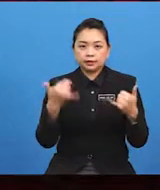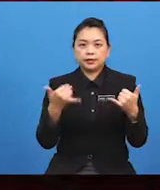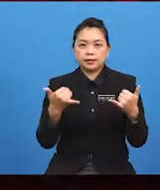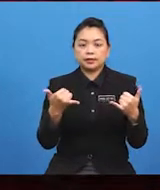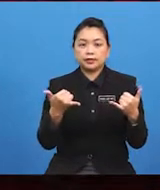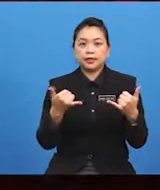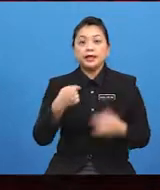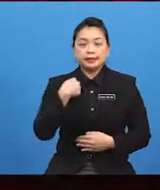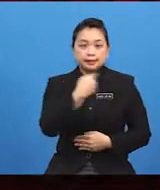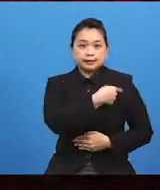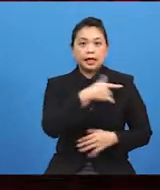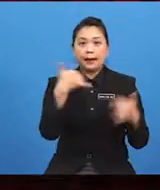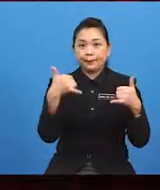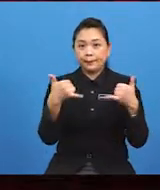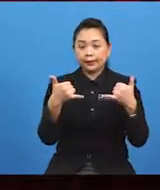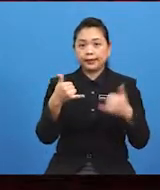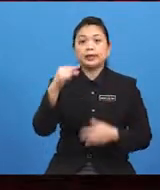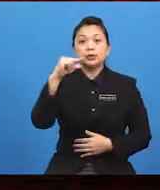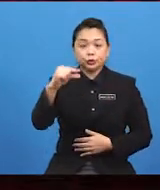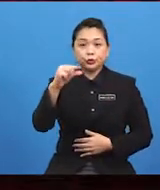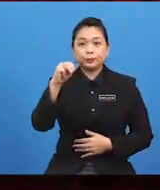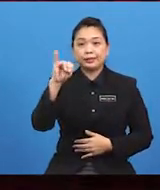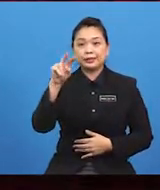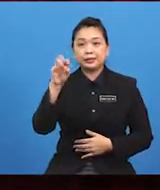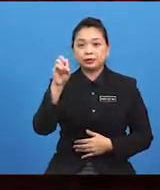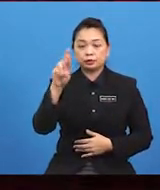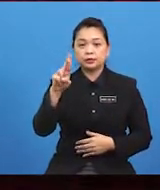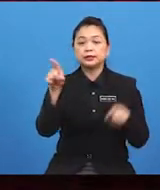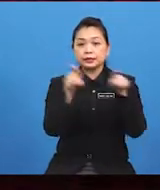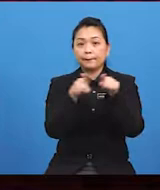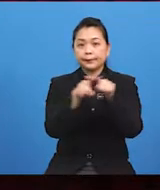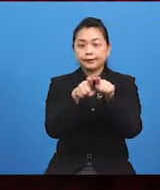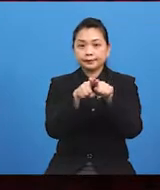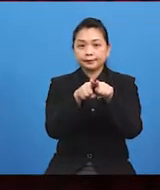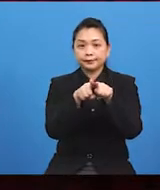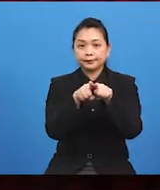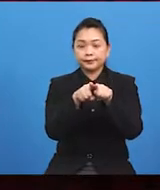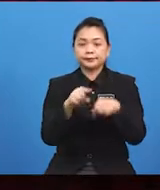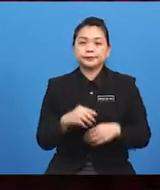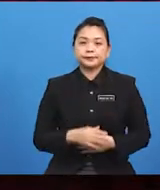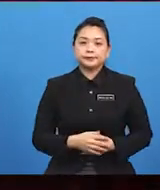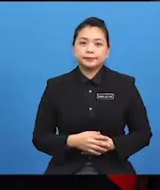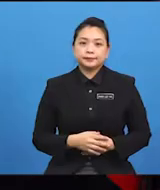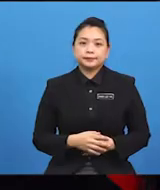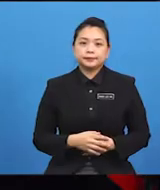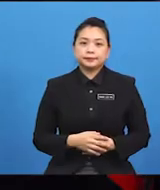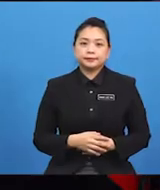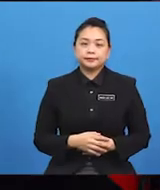Sekarang, mari kita mainkan arpeggio G minor ini bersama-sama saudara Haziq. Silakan Haziq.